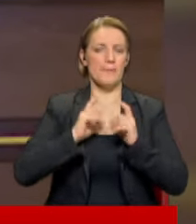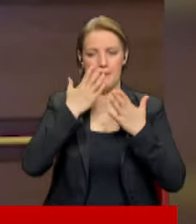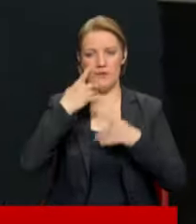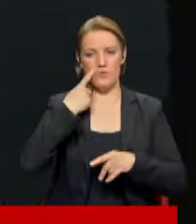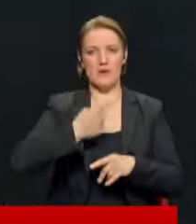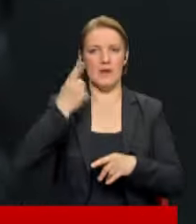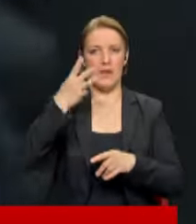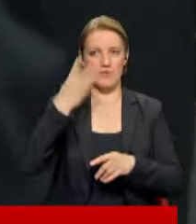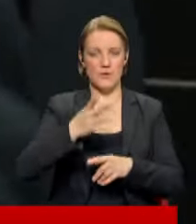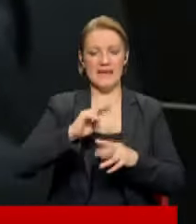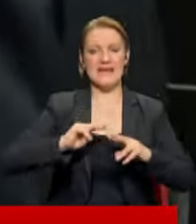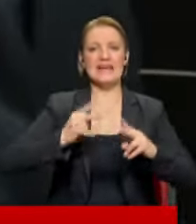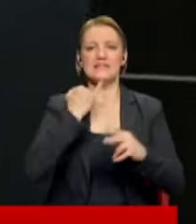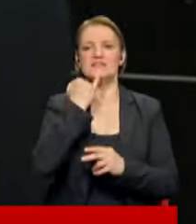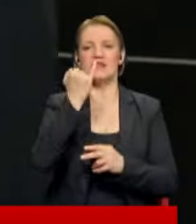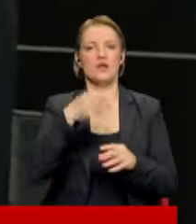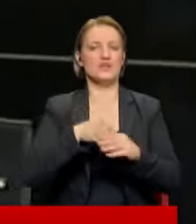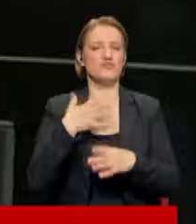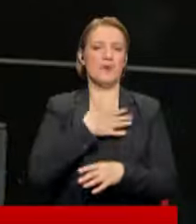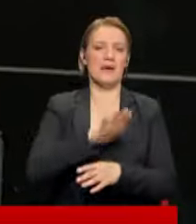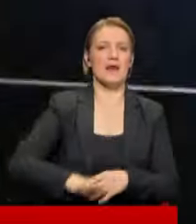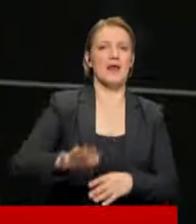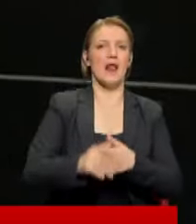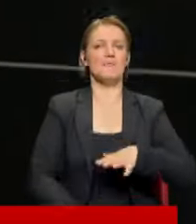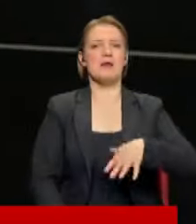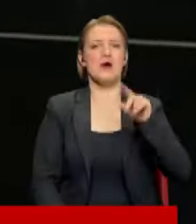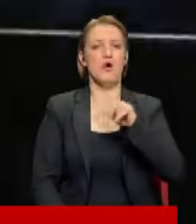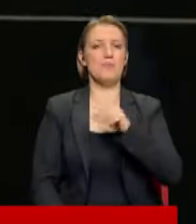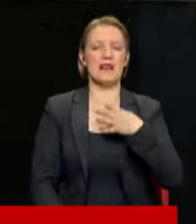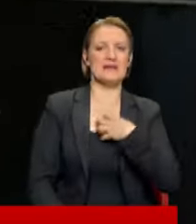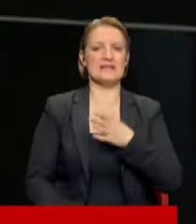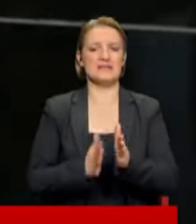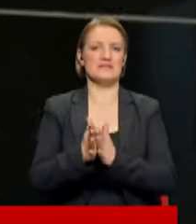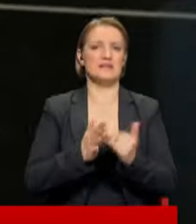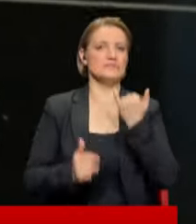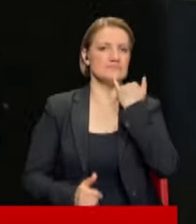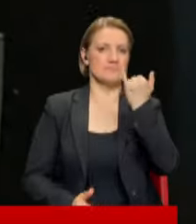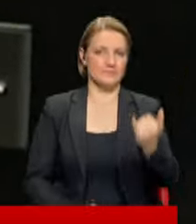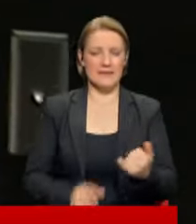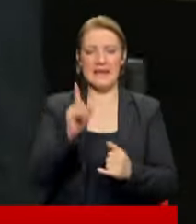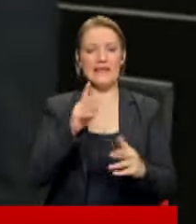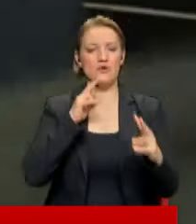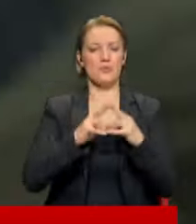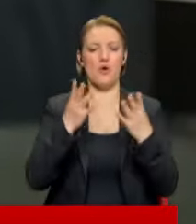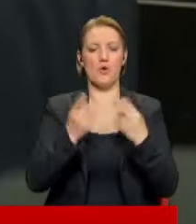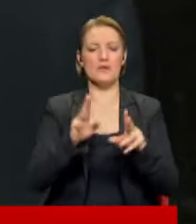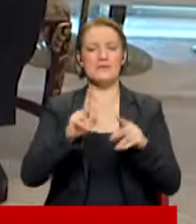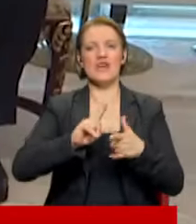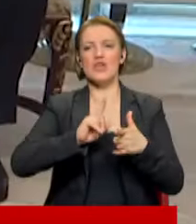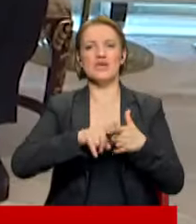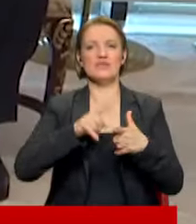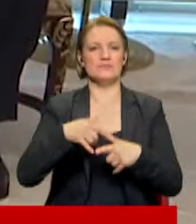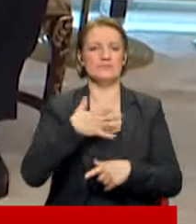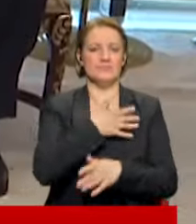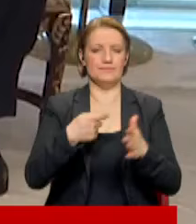Cumhurbaşkanı Erdoğan İadeyi ziyaret için CHP genel merkezine 11 Haziran Salı günü gidecek İlk görüşmede olduğu gibi ikincisinde